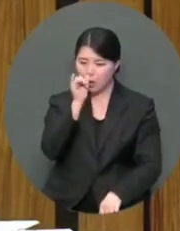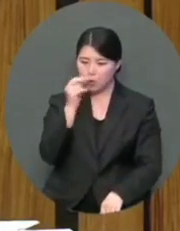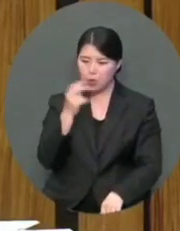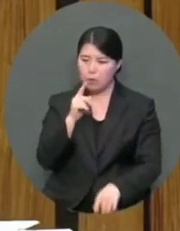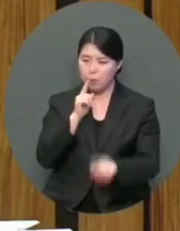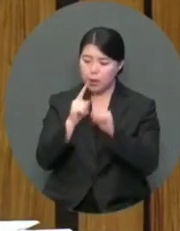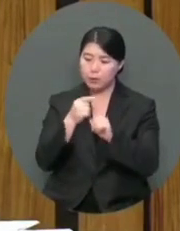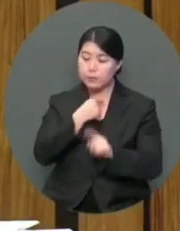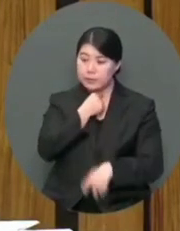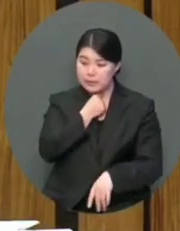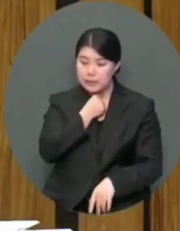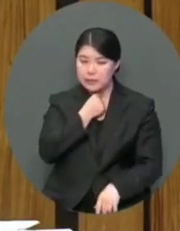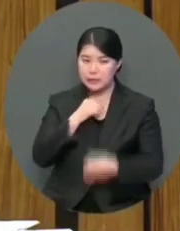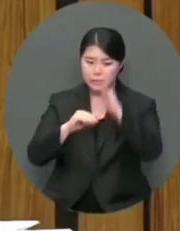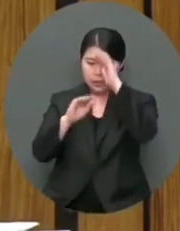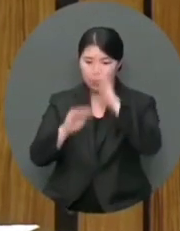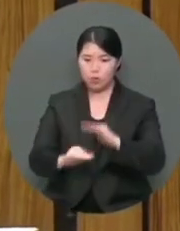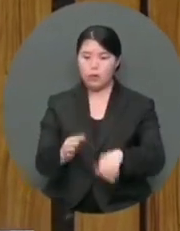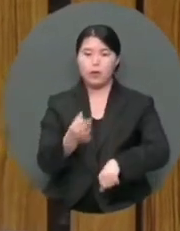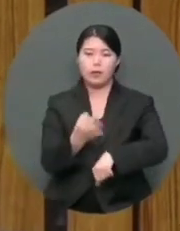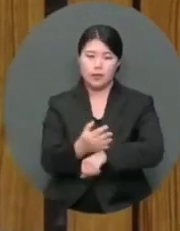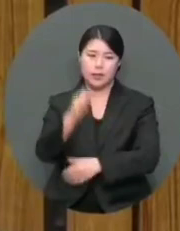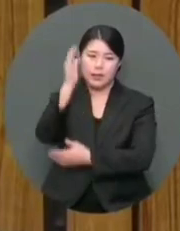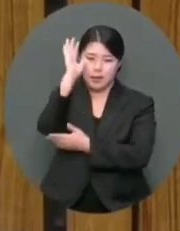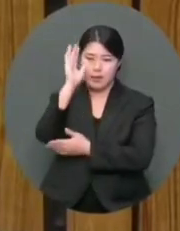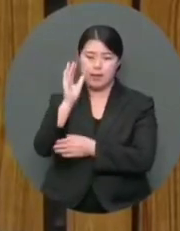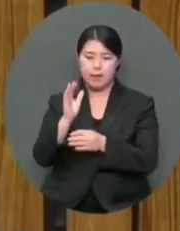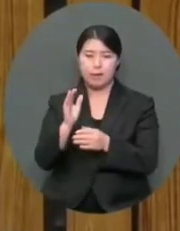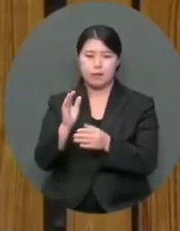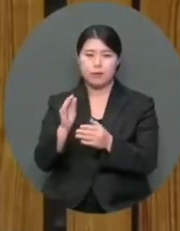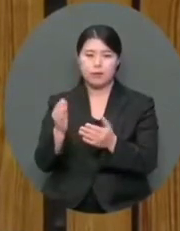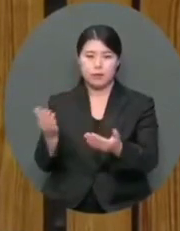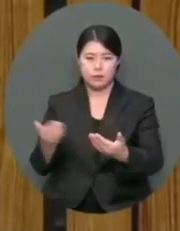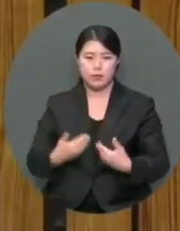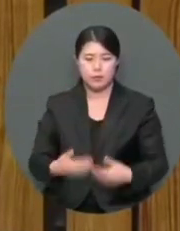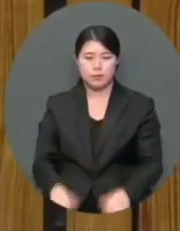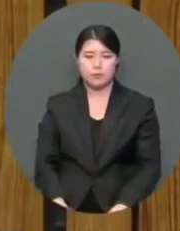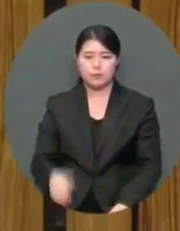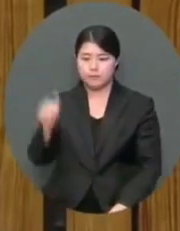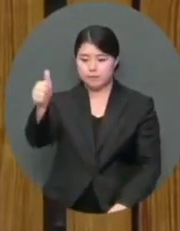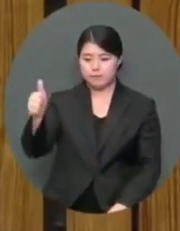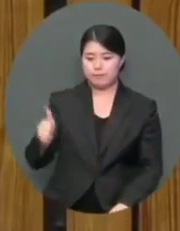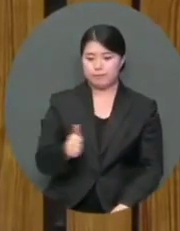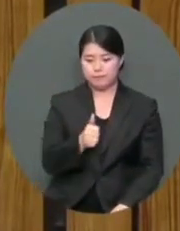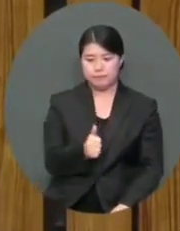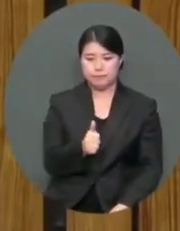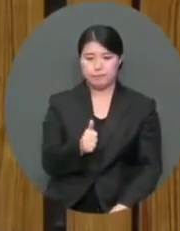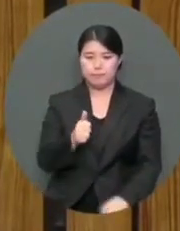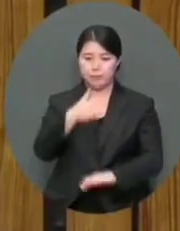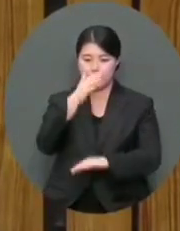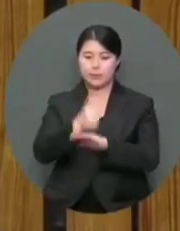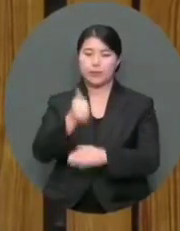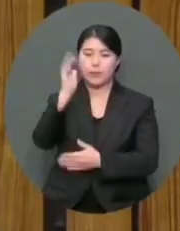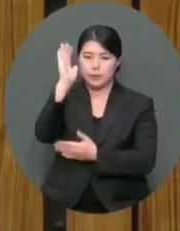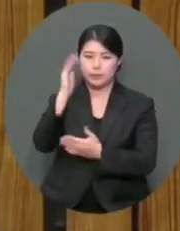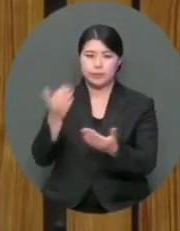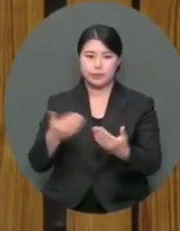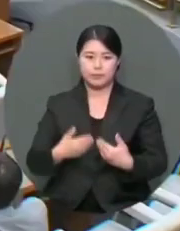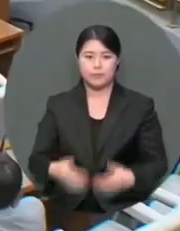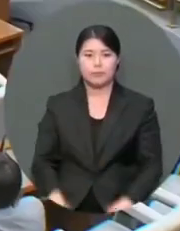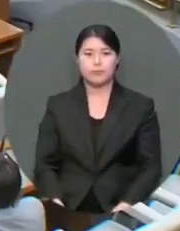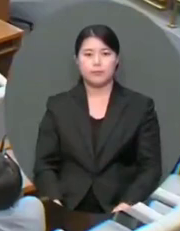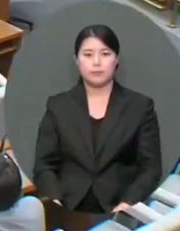말씀하시고 싶은 내용을 간략하게 발언할 수 있는 기회를 드리고자 합니다. 발언대로 나오셔서 마무리 말씀해 주시기 바랍니다.